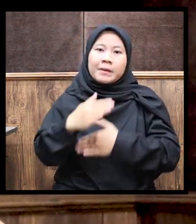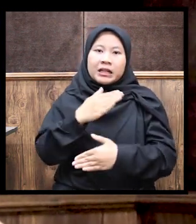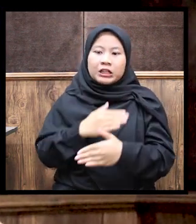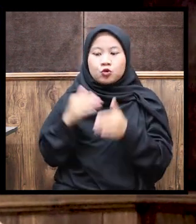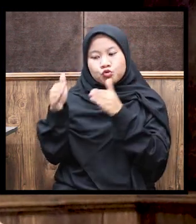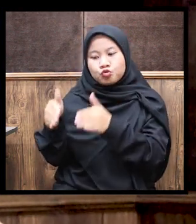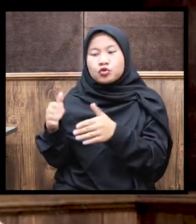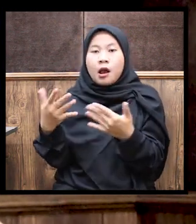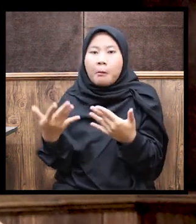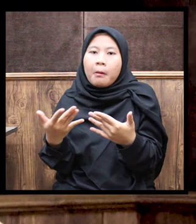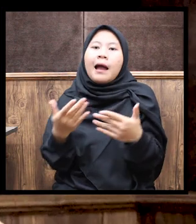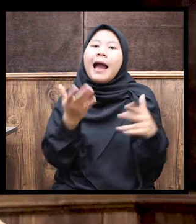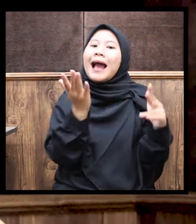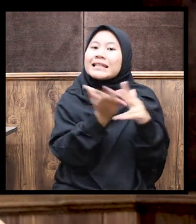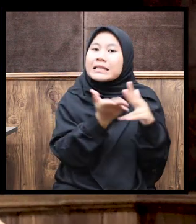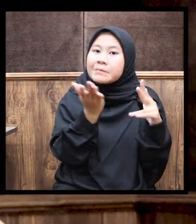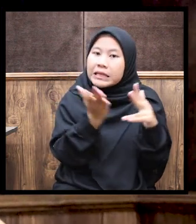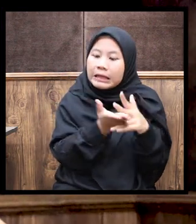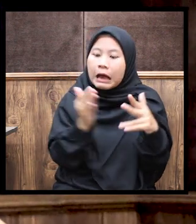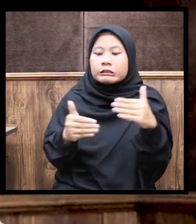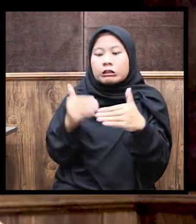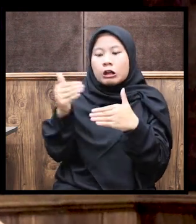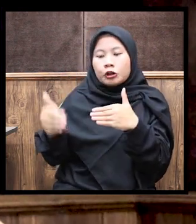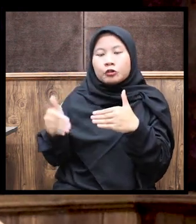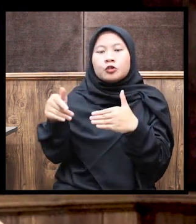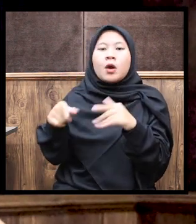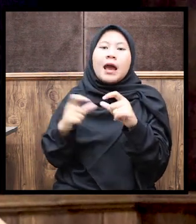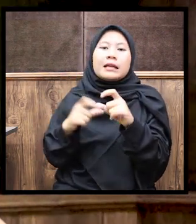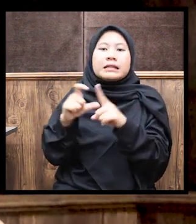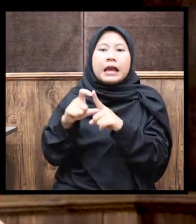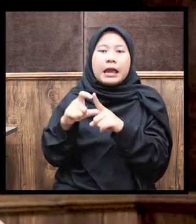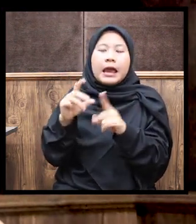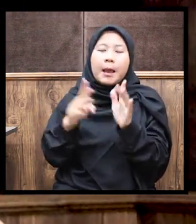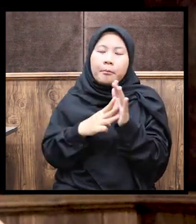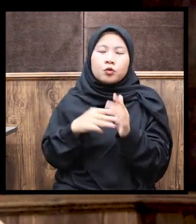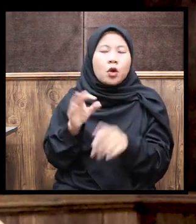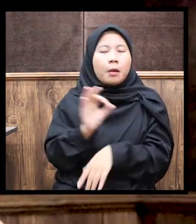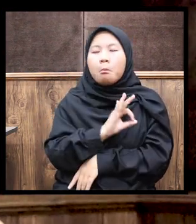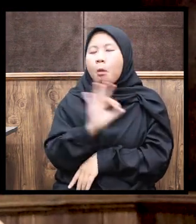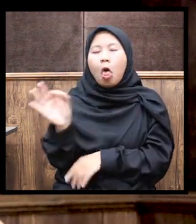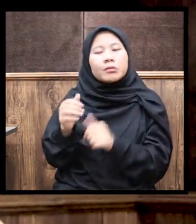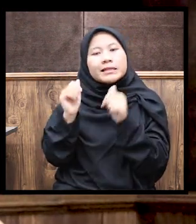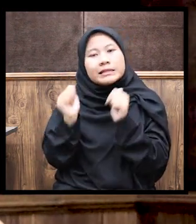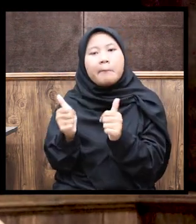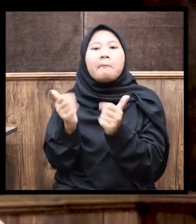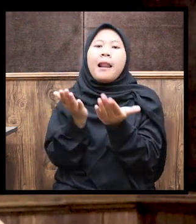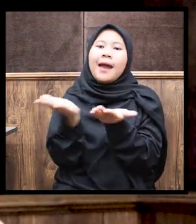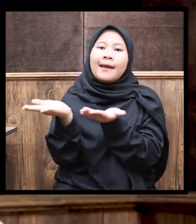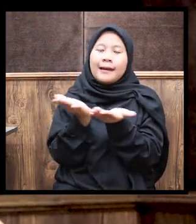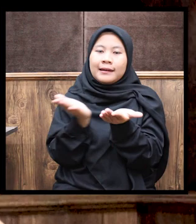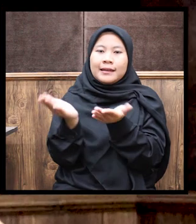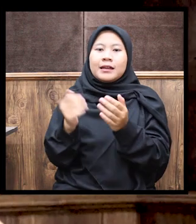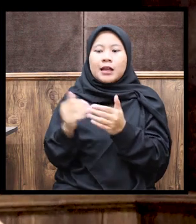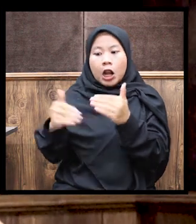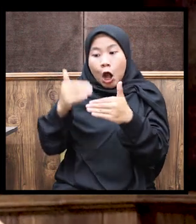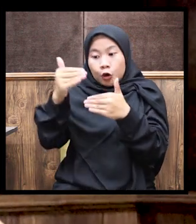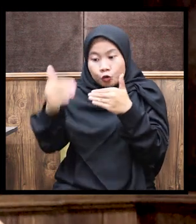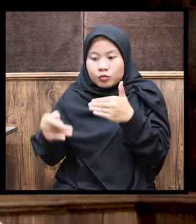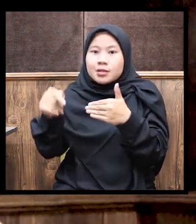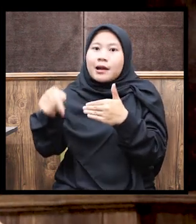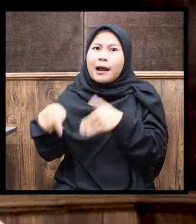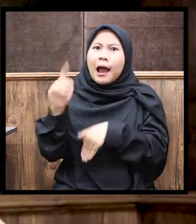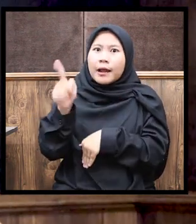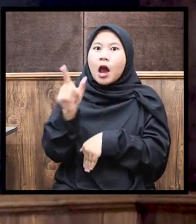aksesibilitas Kemudian dari SDM kita belum siap dan seperti itu dan sekarang ada u jadi kita lebih